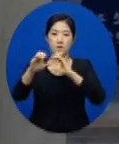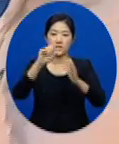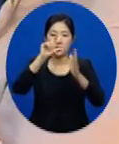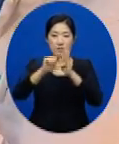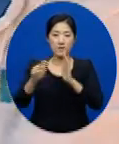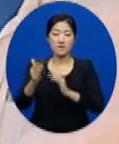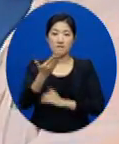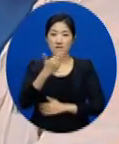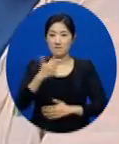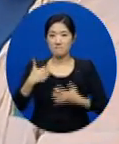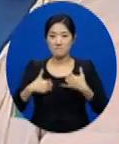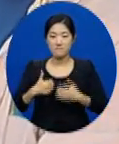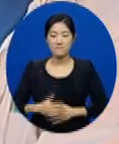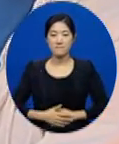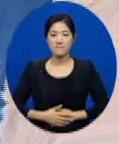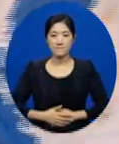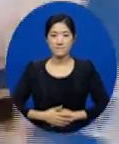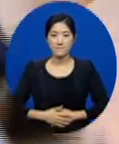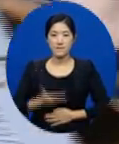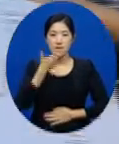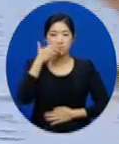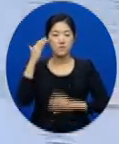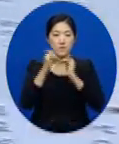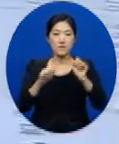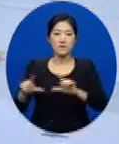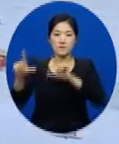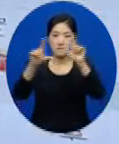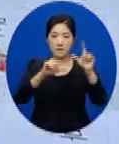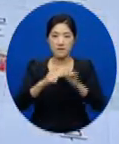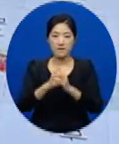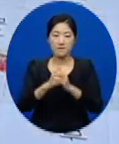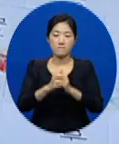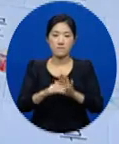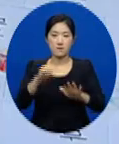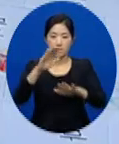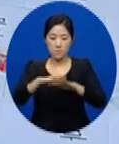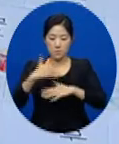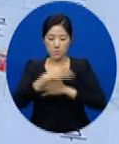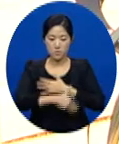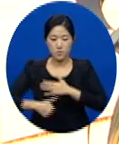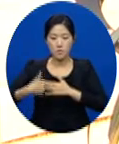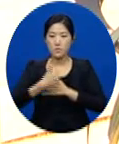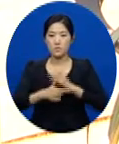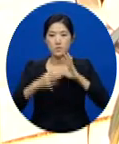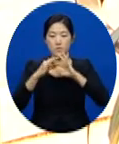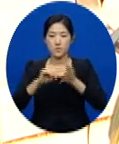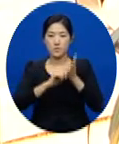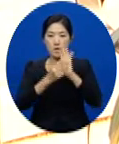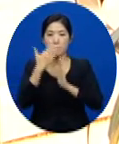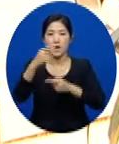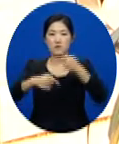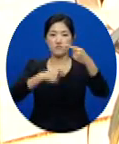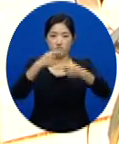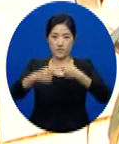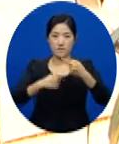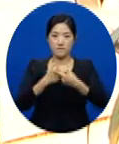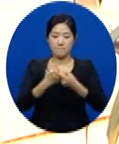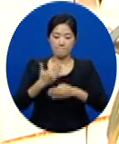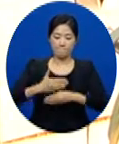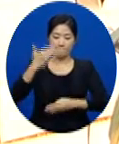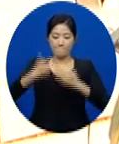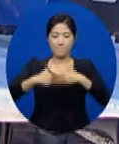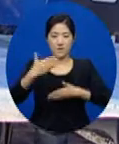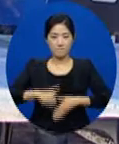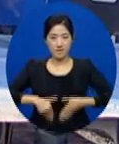돼서 농인의 일상이 몸짓, 손짓으로 표현되는 의사 전달인 수화를 열린 마음과 따뜻한